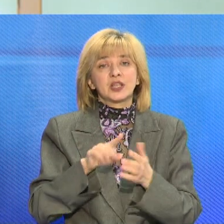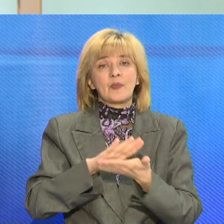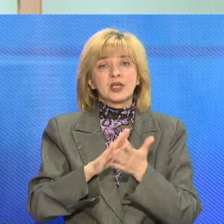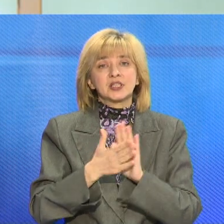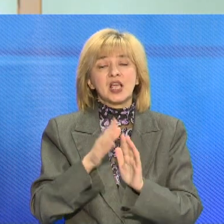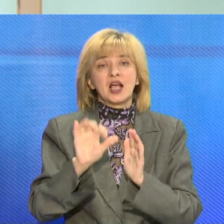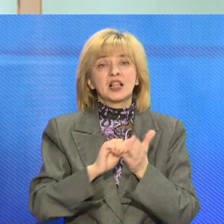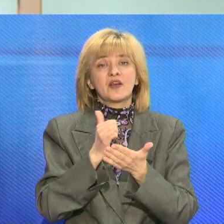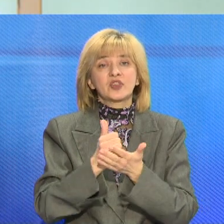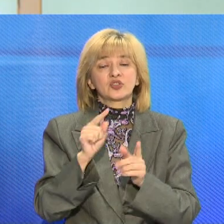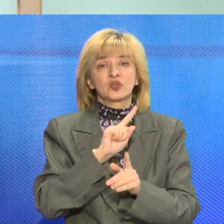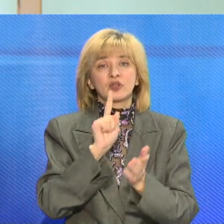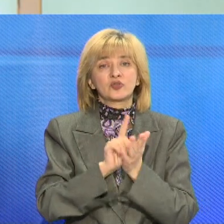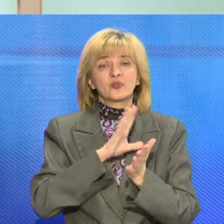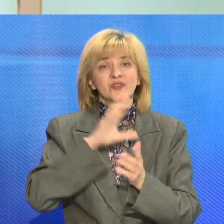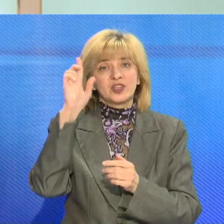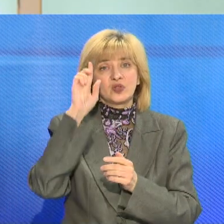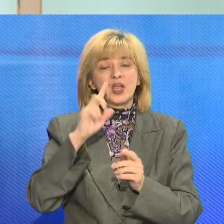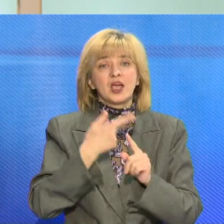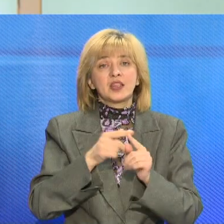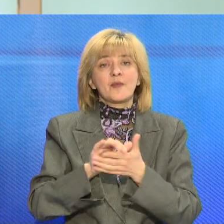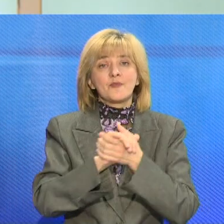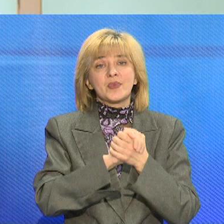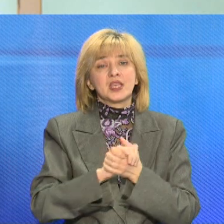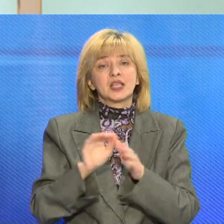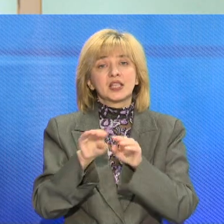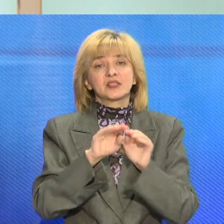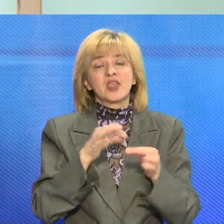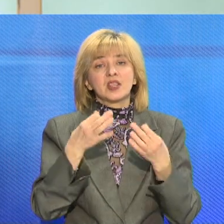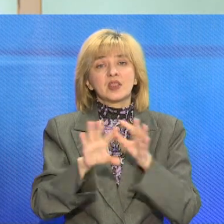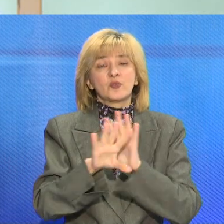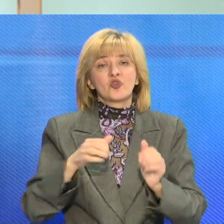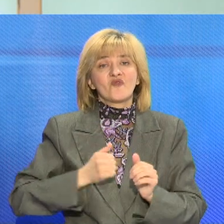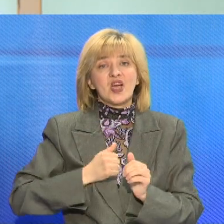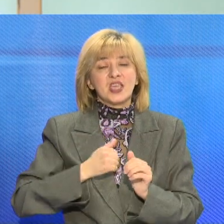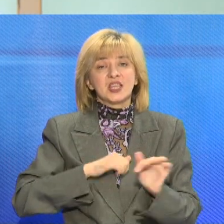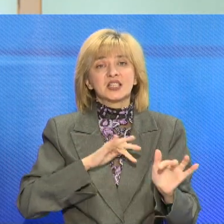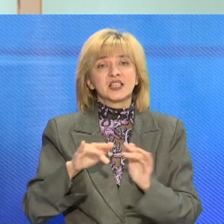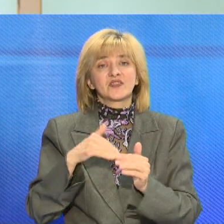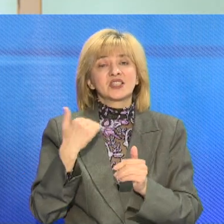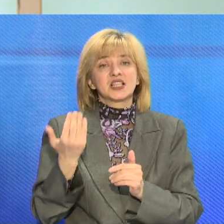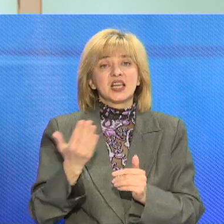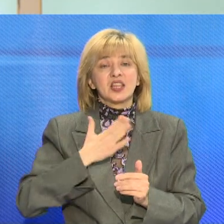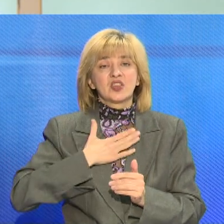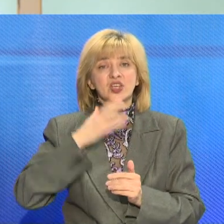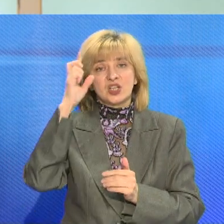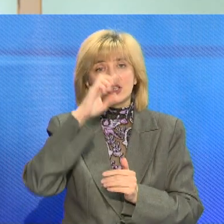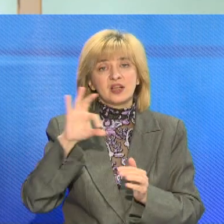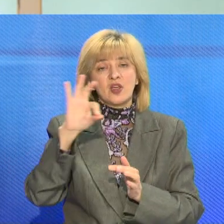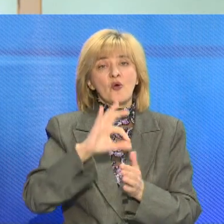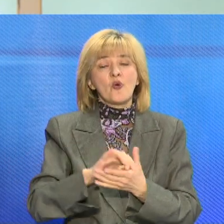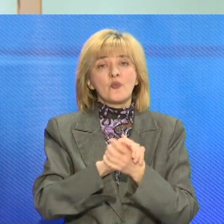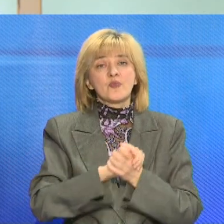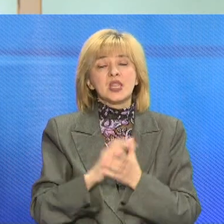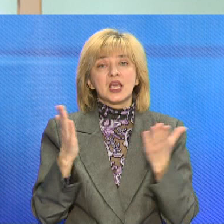государстве, это мир и единство. То есть о недопущении каких-то военных действий со стороны нашей страны, о мире,